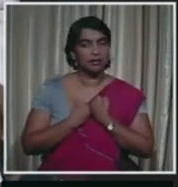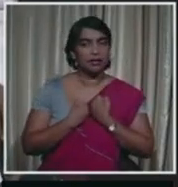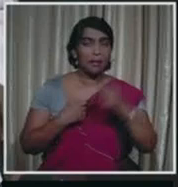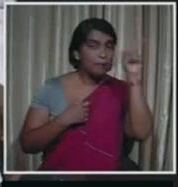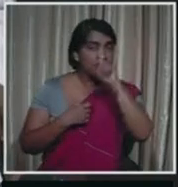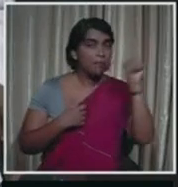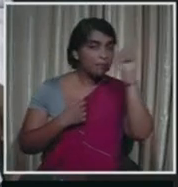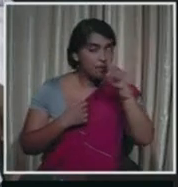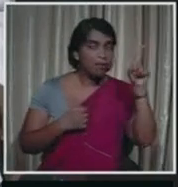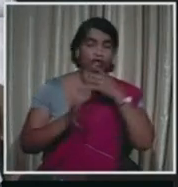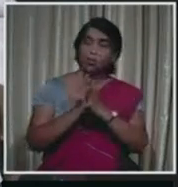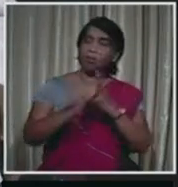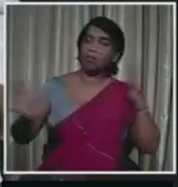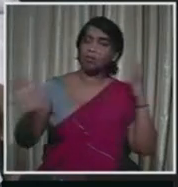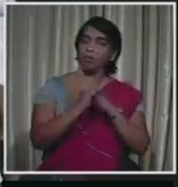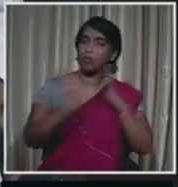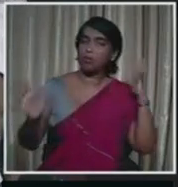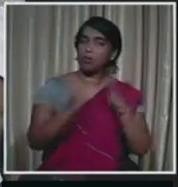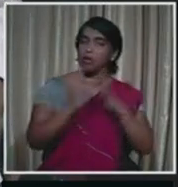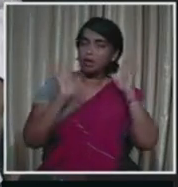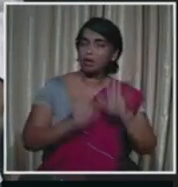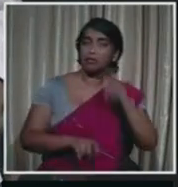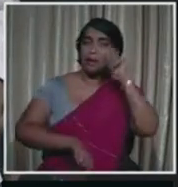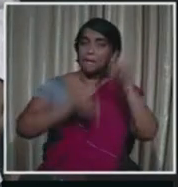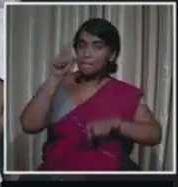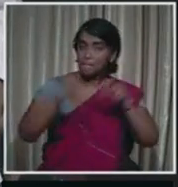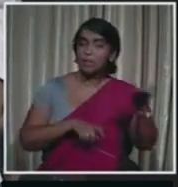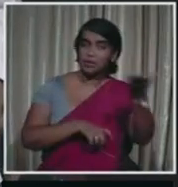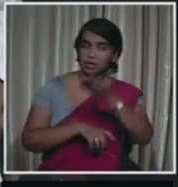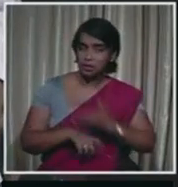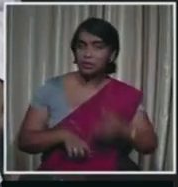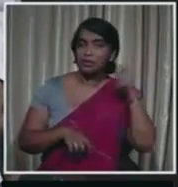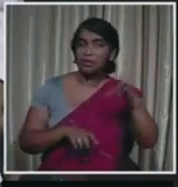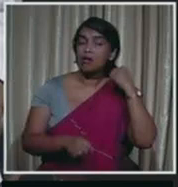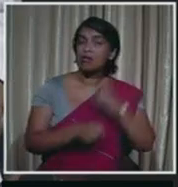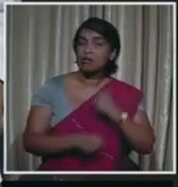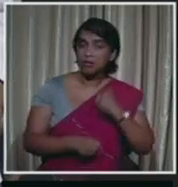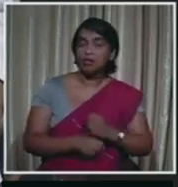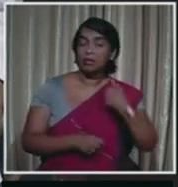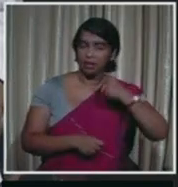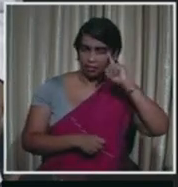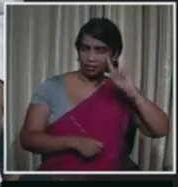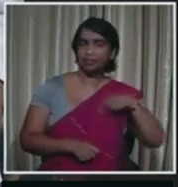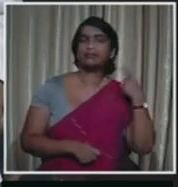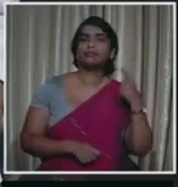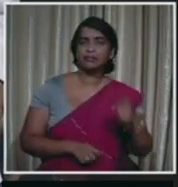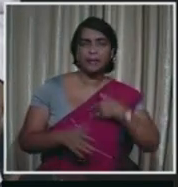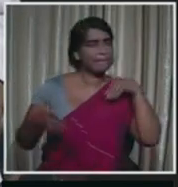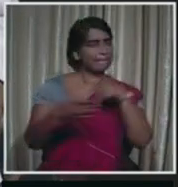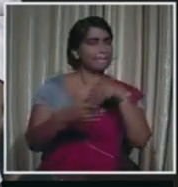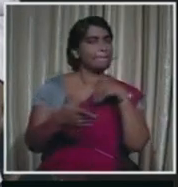මාස ගණනාවක් පෝලිං වල හිටපු මේ මිනිස්සු ටික මේ ආණ්ඩුව හිතාමතාම